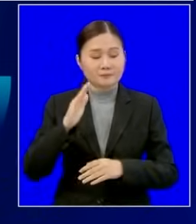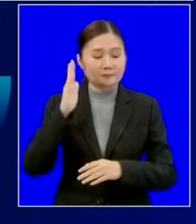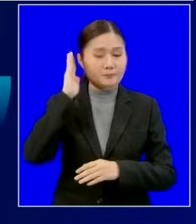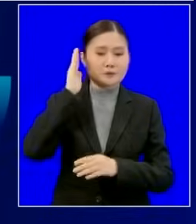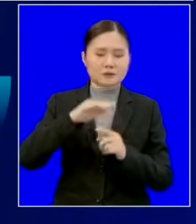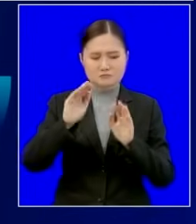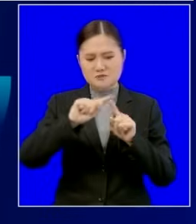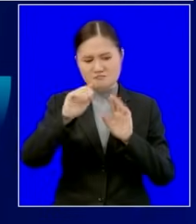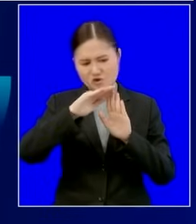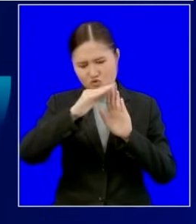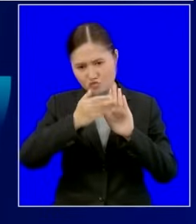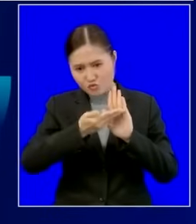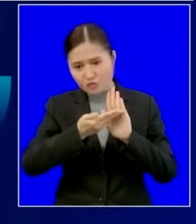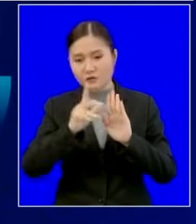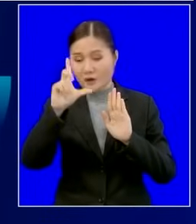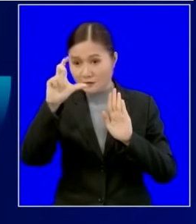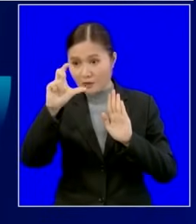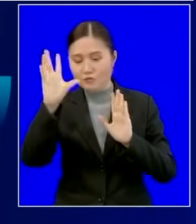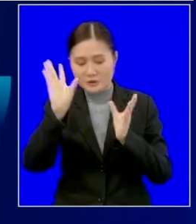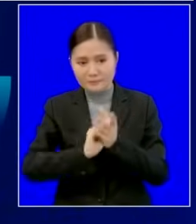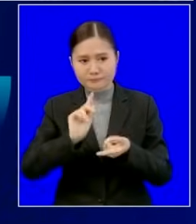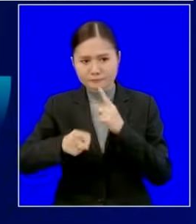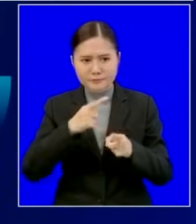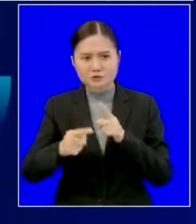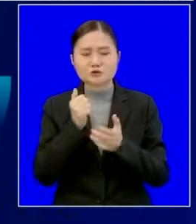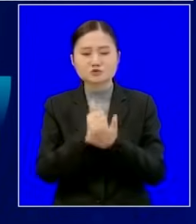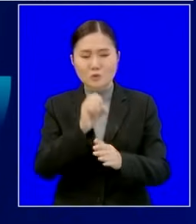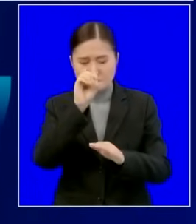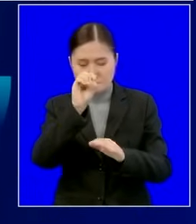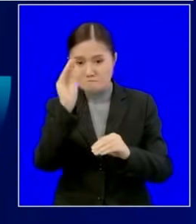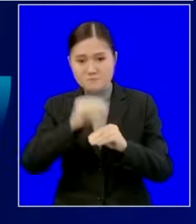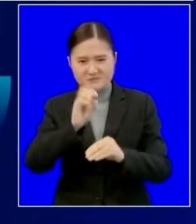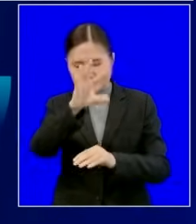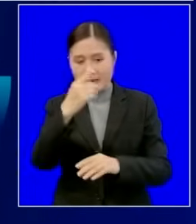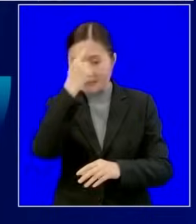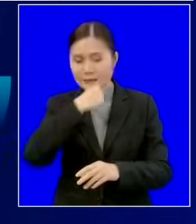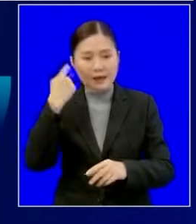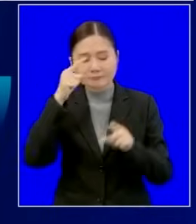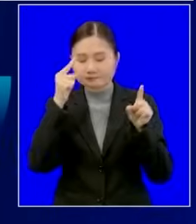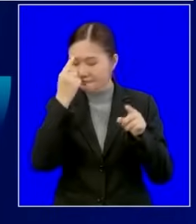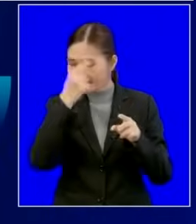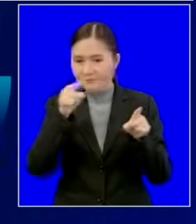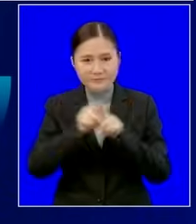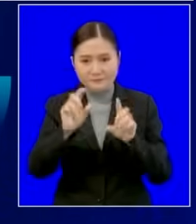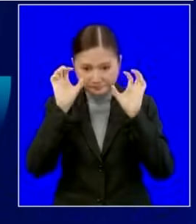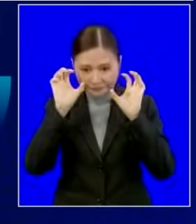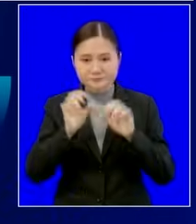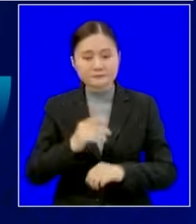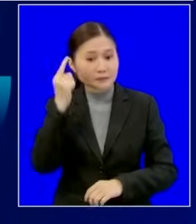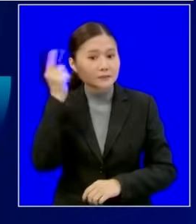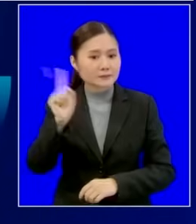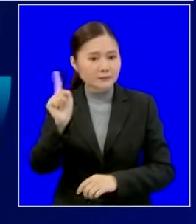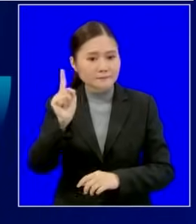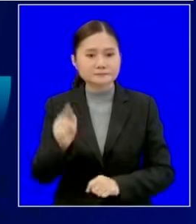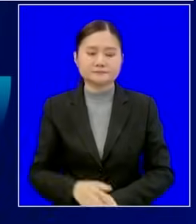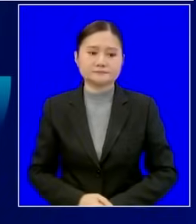ขึ้นมาเธอก็เลยถ่ายรูปไว้แล้วเพื่อนก็ปรับแสงให้หน้าเหมือนผีจริงๆเลยฮะข้างหลังท่านผู้ชมคิดเห็นอย่างไ